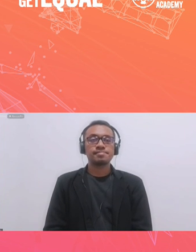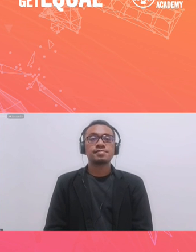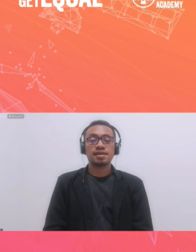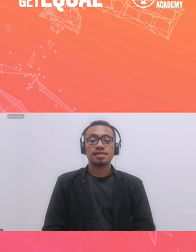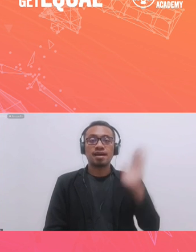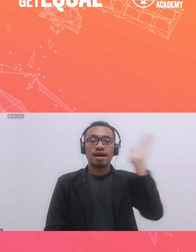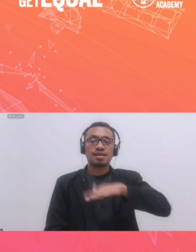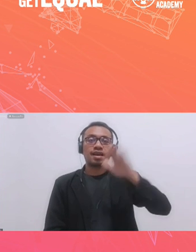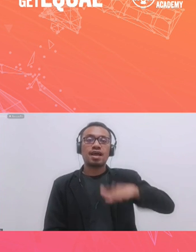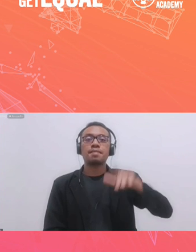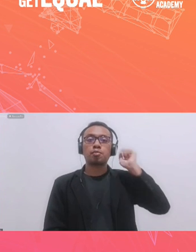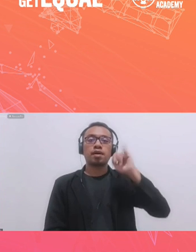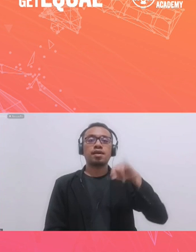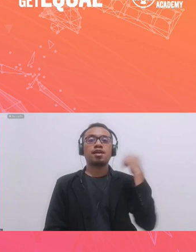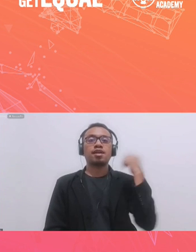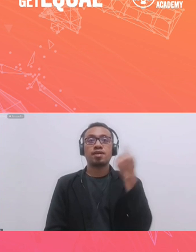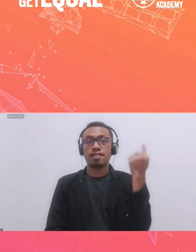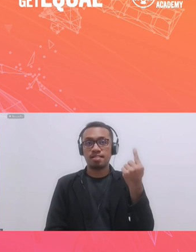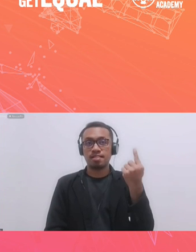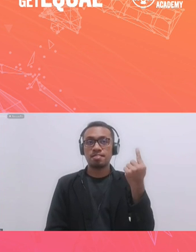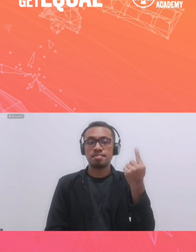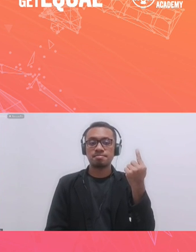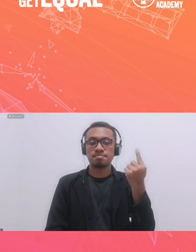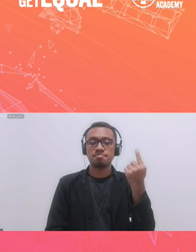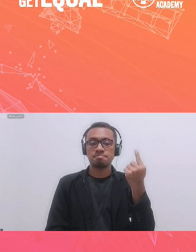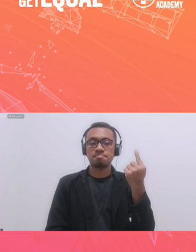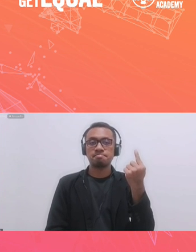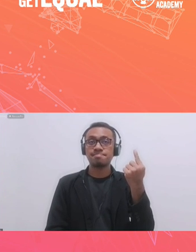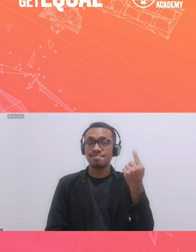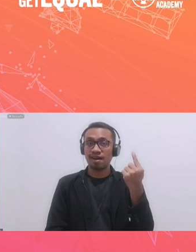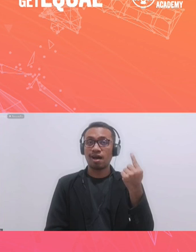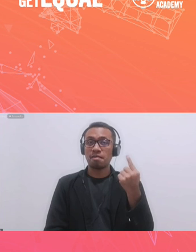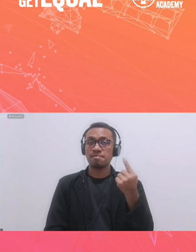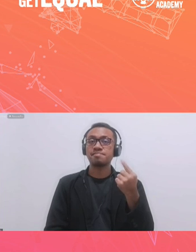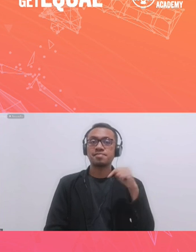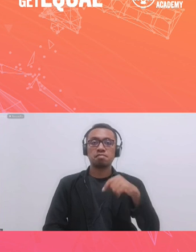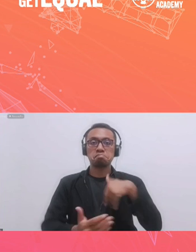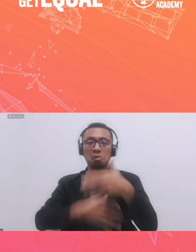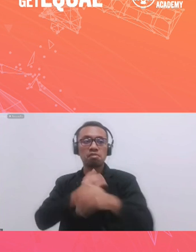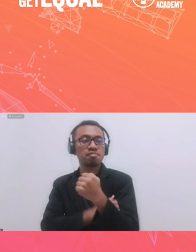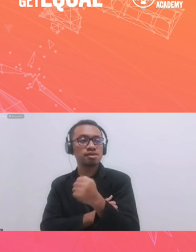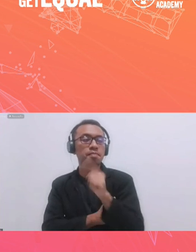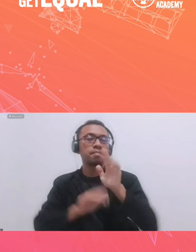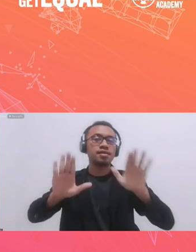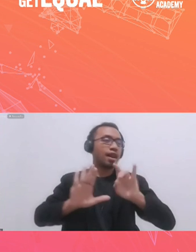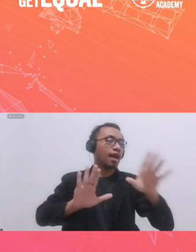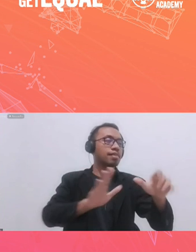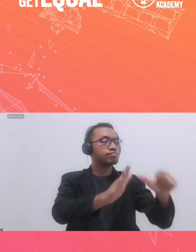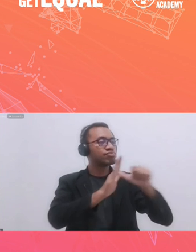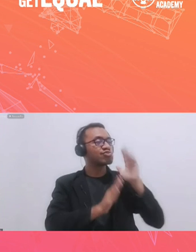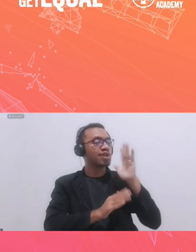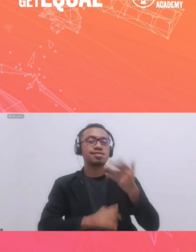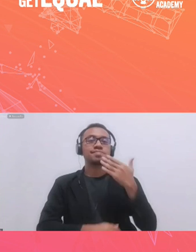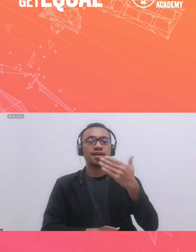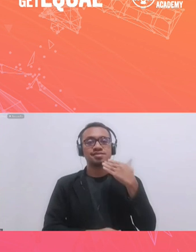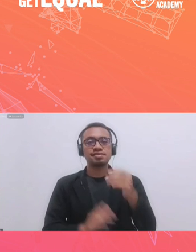Anak Perempuan Internasional ini tidak bisa dilaksanakan tanpa kerja sama dari teman-teman media. Terima kasih juga kepada